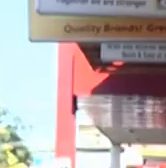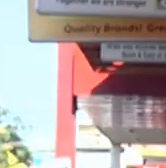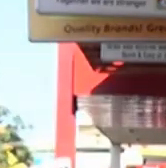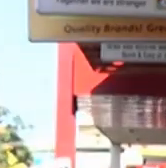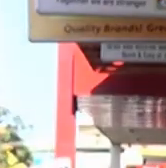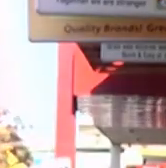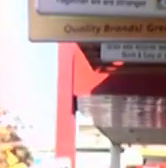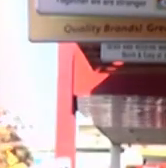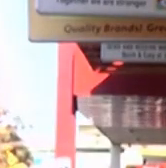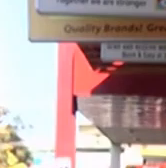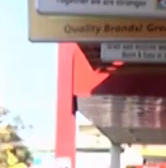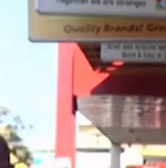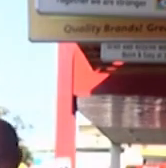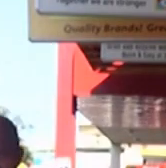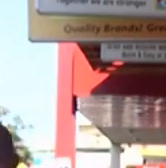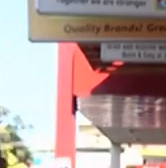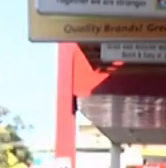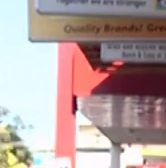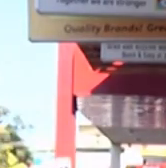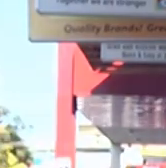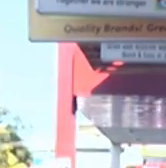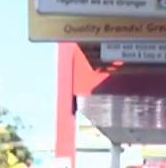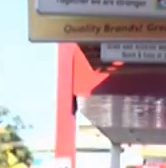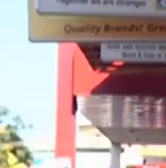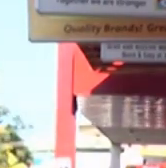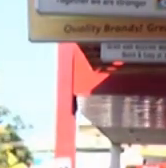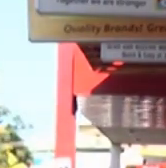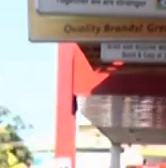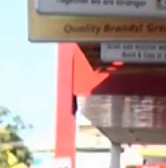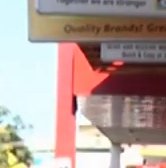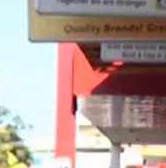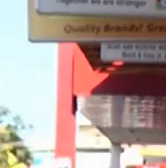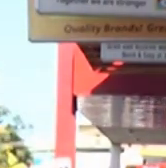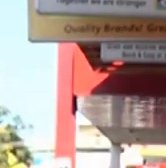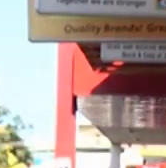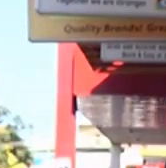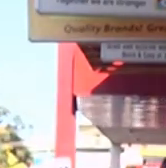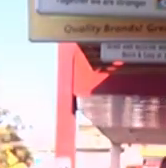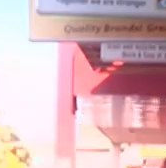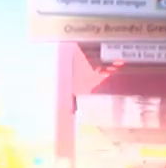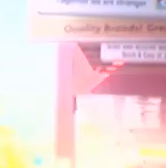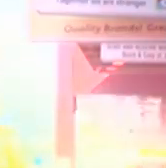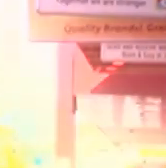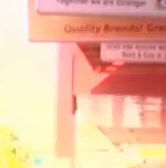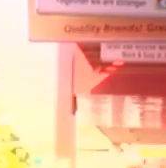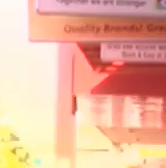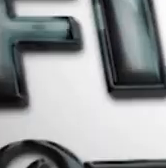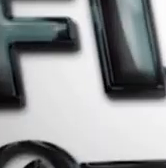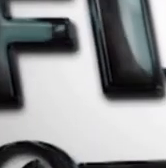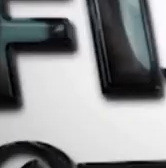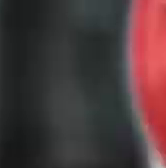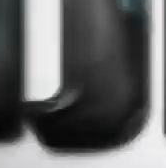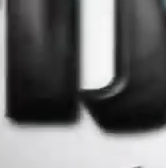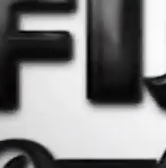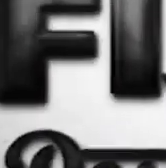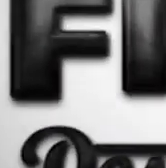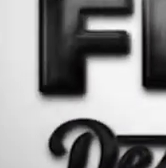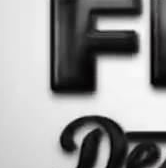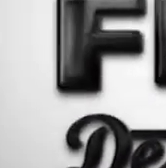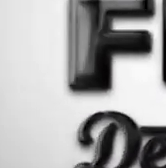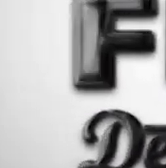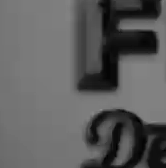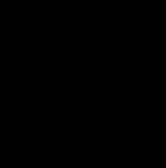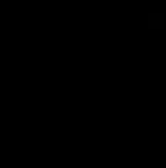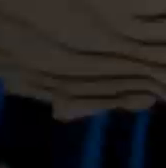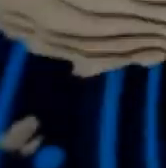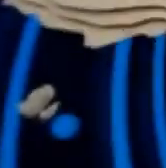Baik tu dia jadi biar tahu रेडियो फिजी बहुत रेडियो फिजी रोज सुनता हूँ. रेडियो फिजी 2 देश